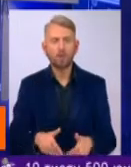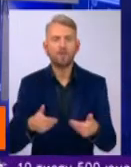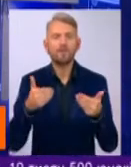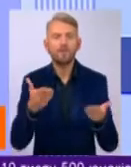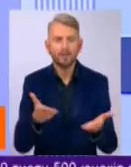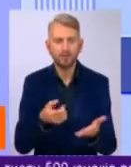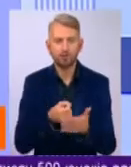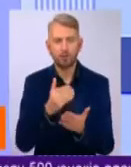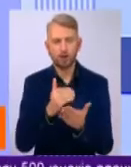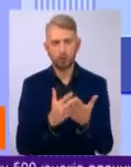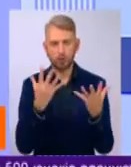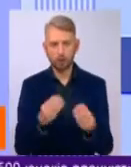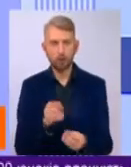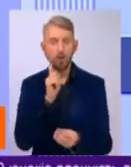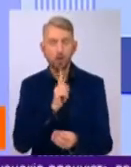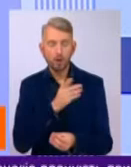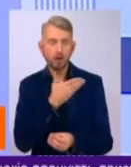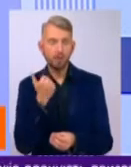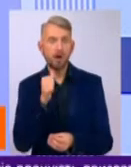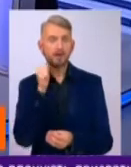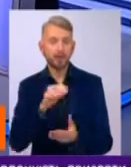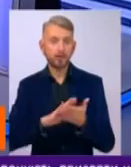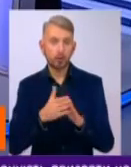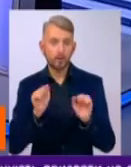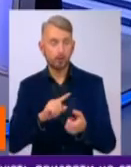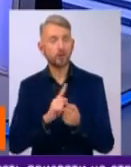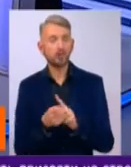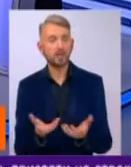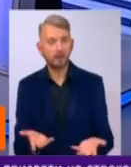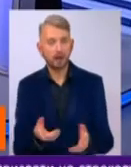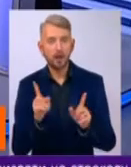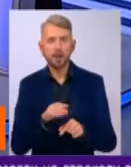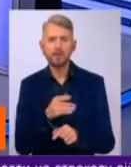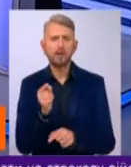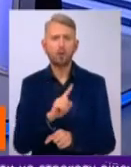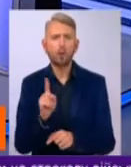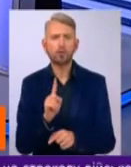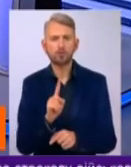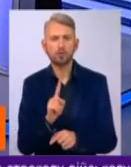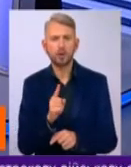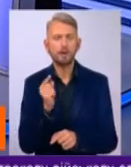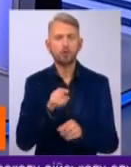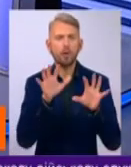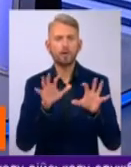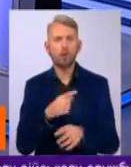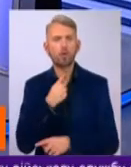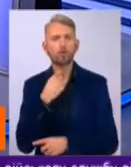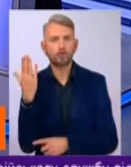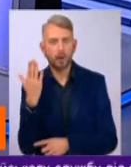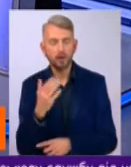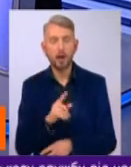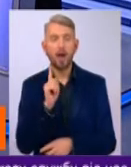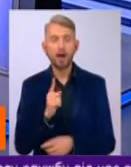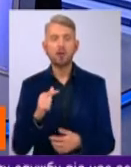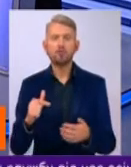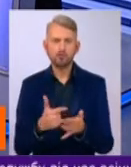до порядку денного. Поки що його немає. Завтра ситуація може змінитися. Навіть не до того, щоб за той закон голосувати. Але,